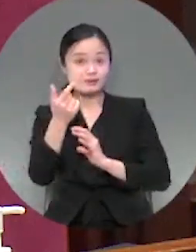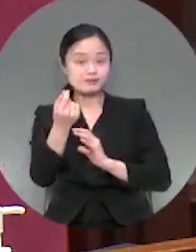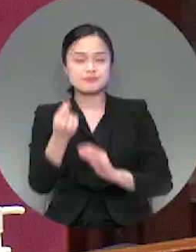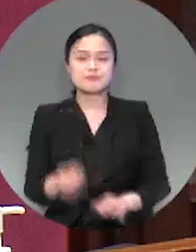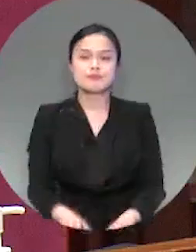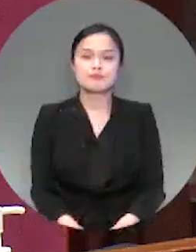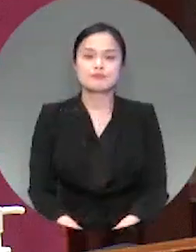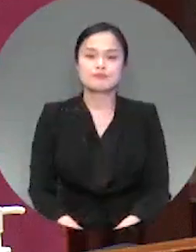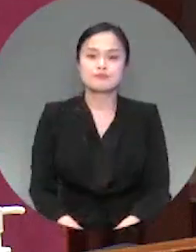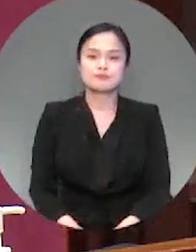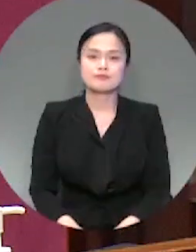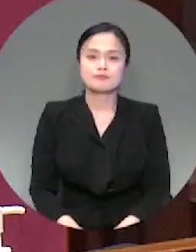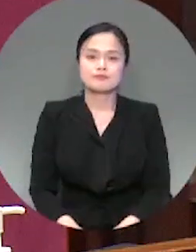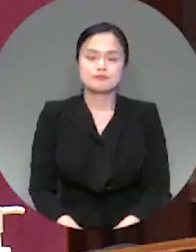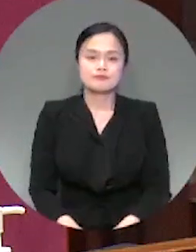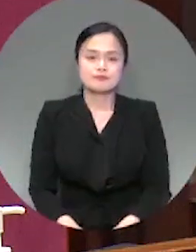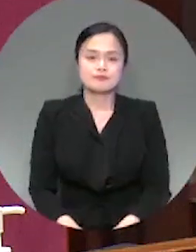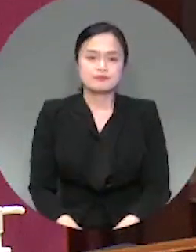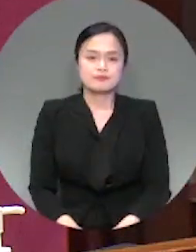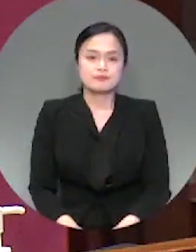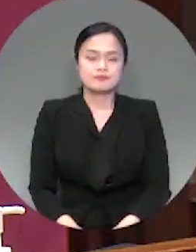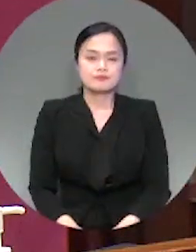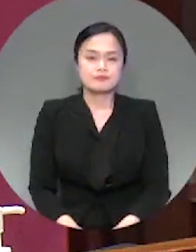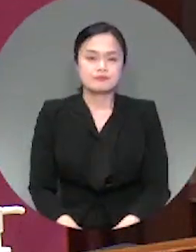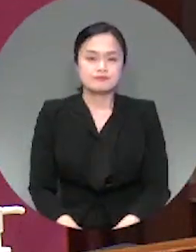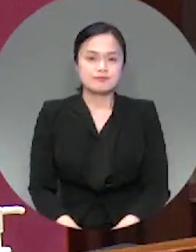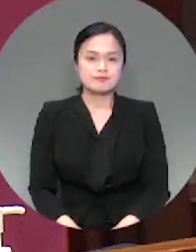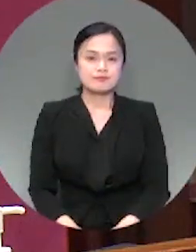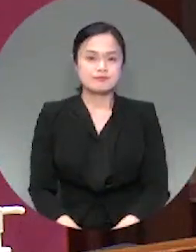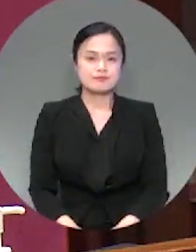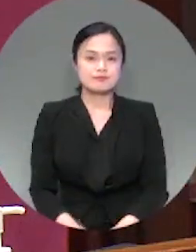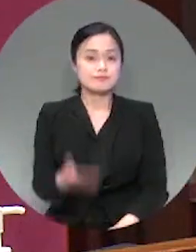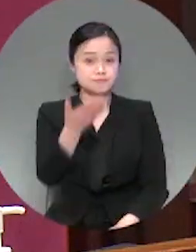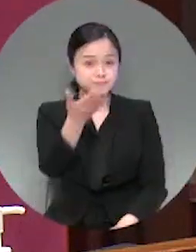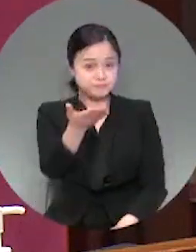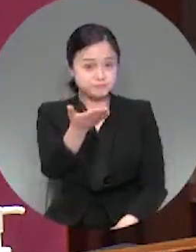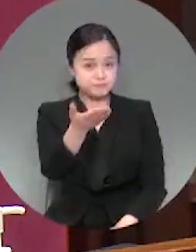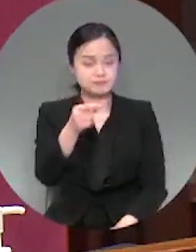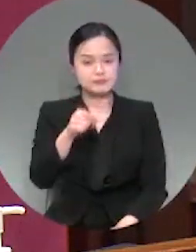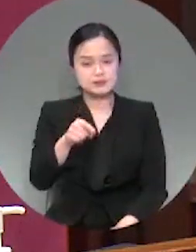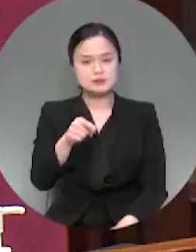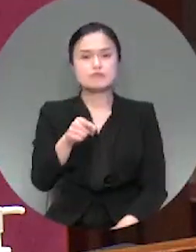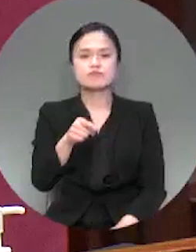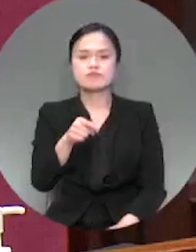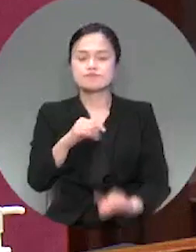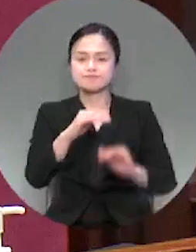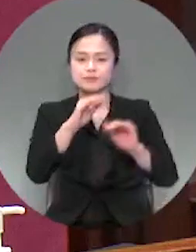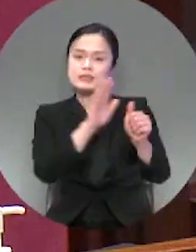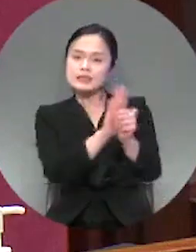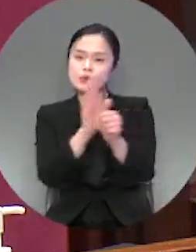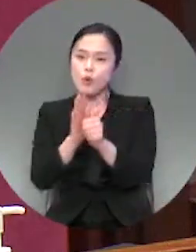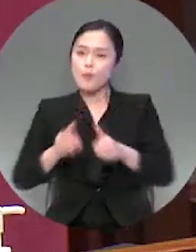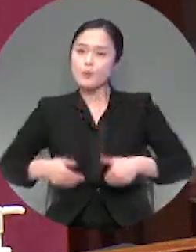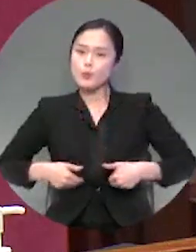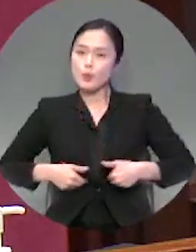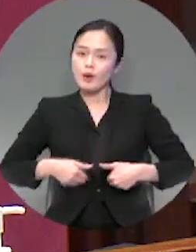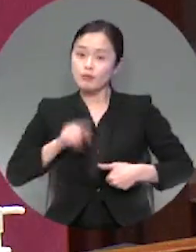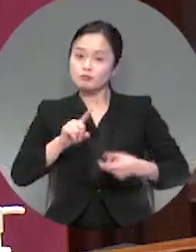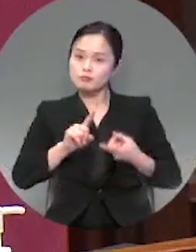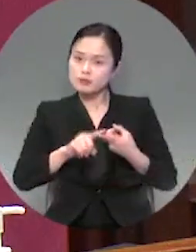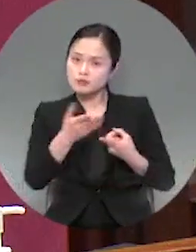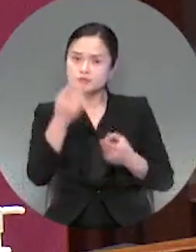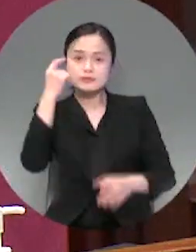부총리께서도 이 점에 대해서는 한번 긍정적인 생각을 가지고 좀 보완을 해주시면 하는데